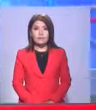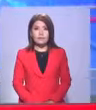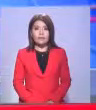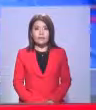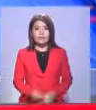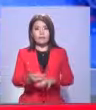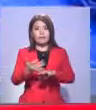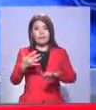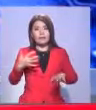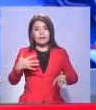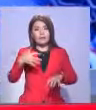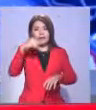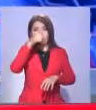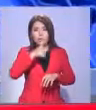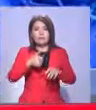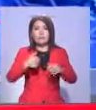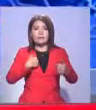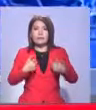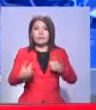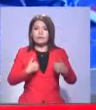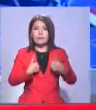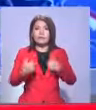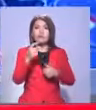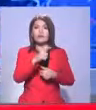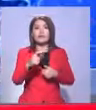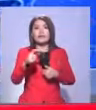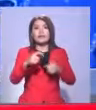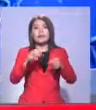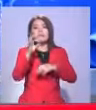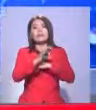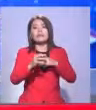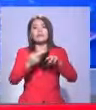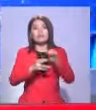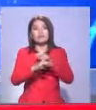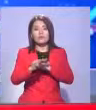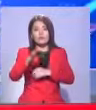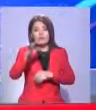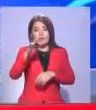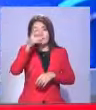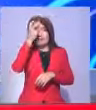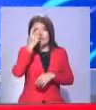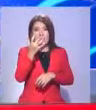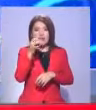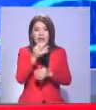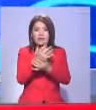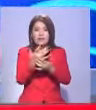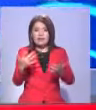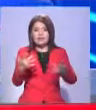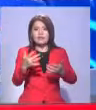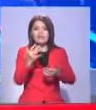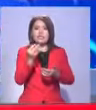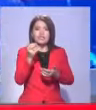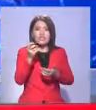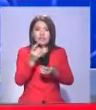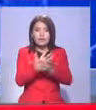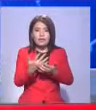Бірнеше жыл бойы киіктерден жапа шеккен батыс қазақстандық шаруаларды енді алдағы қыстың жайы мазалап отыр. Жергілікті шенеуніктердің мал азығы 70%